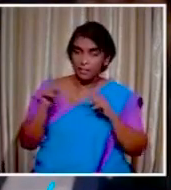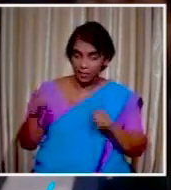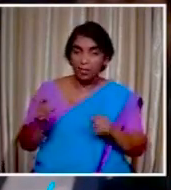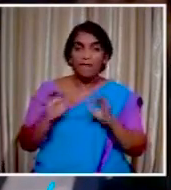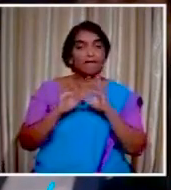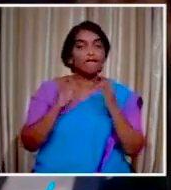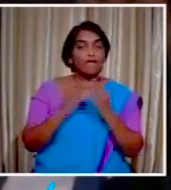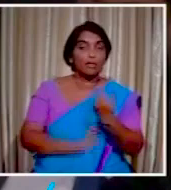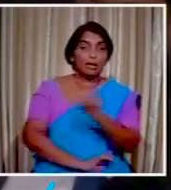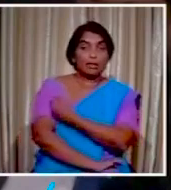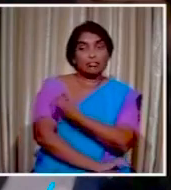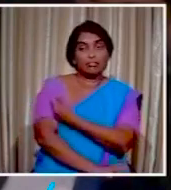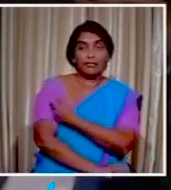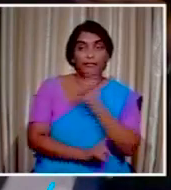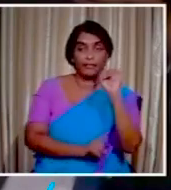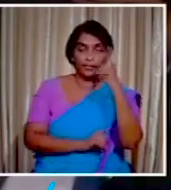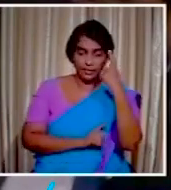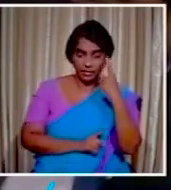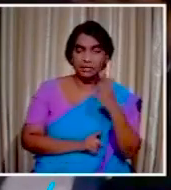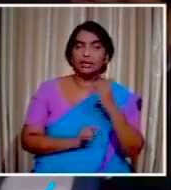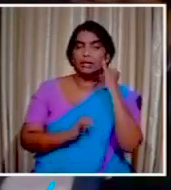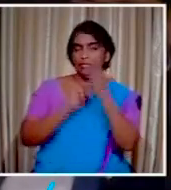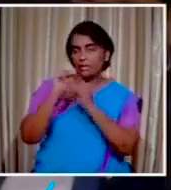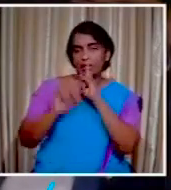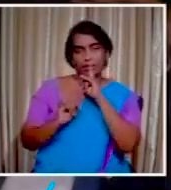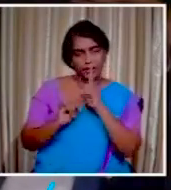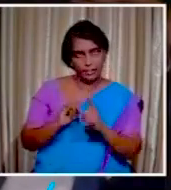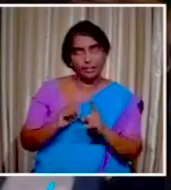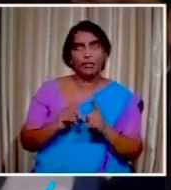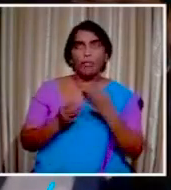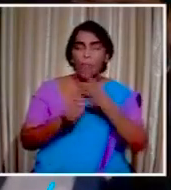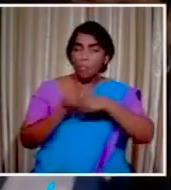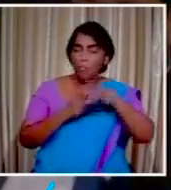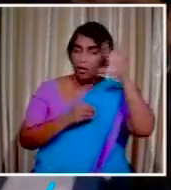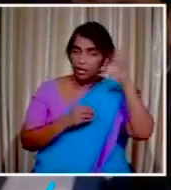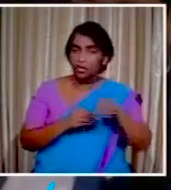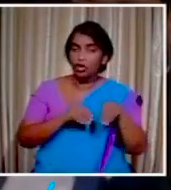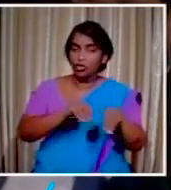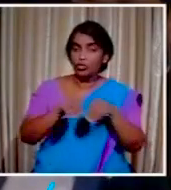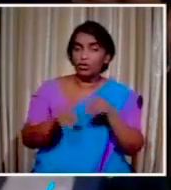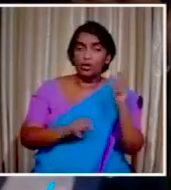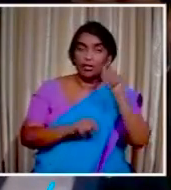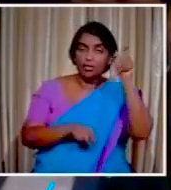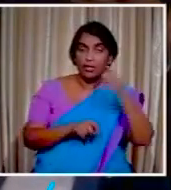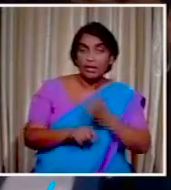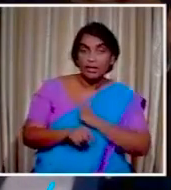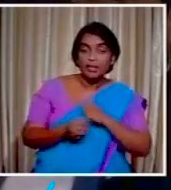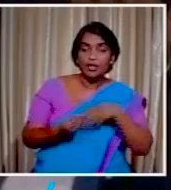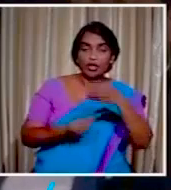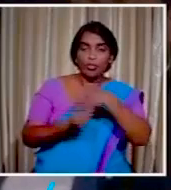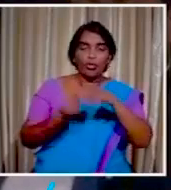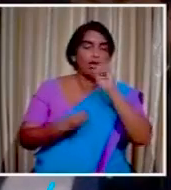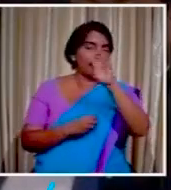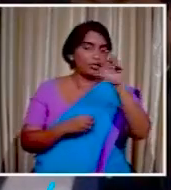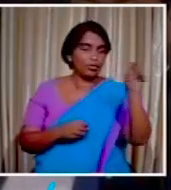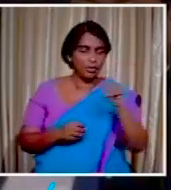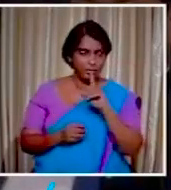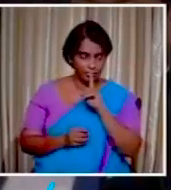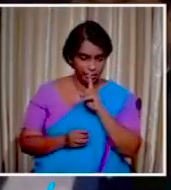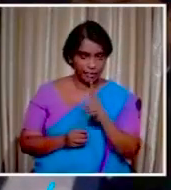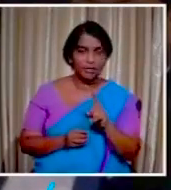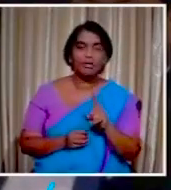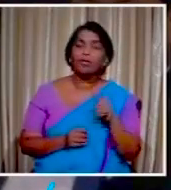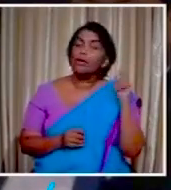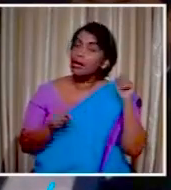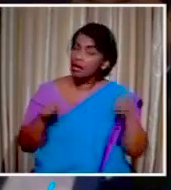පවුල් වලට එන්නත ගහගත්තා කියලා කිව්වා ඒ චෝදනාව තිබුණා පොහොර ටික ගේනකට කෘෂිකර්ම නිලධාරීන් කැමැති කට්ටියට පොහොර ටික දුන්නා කියලා කිව්වා